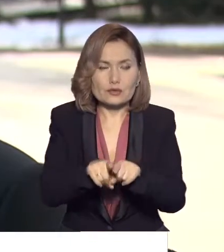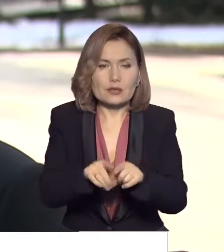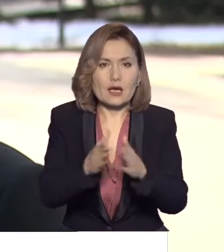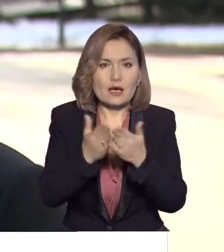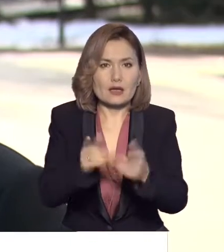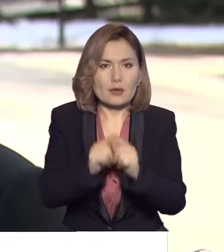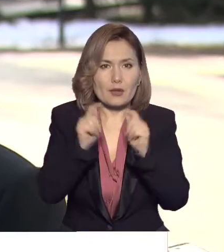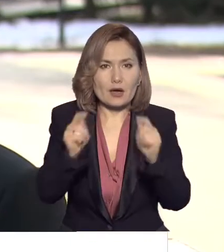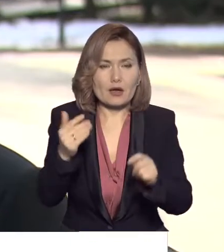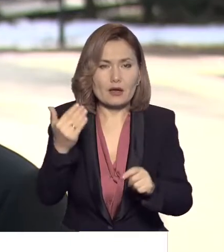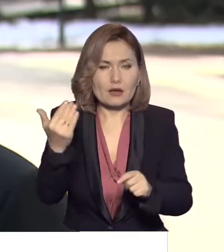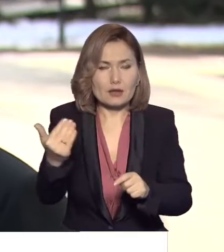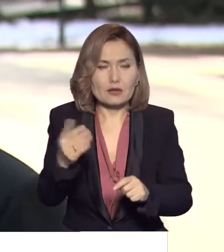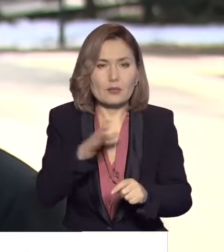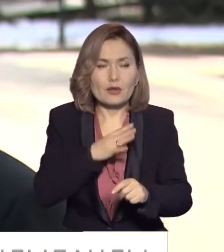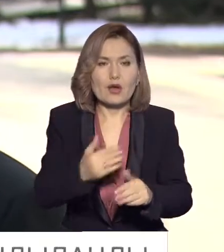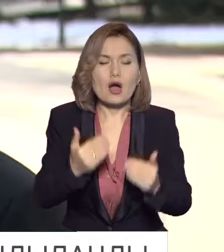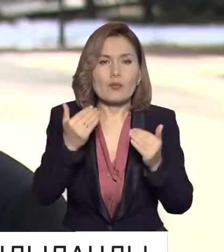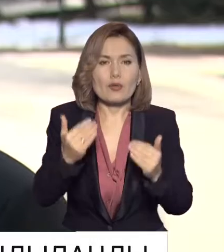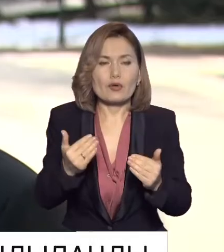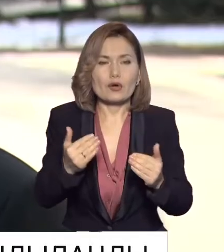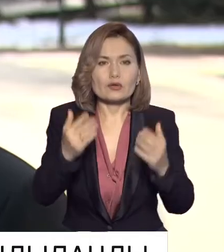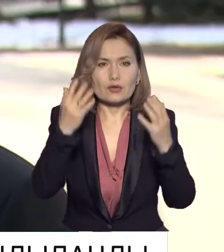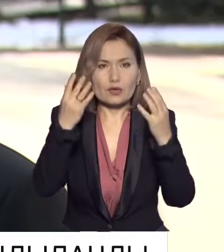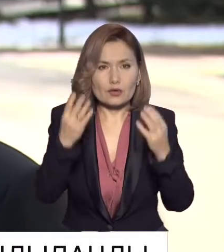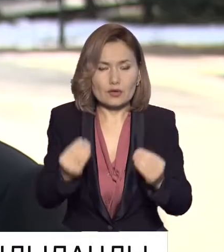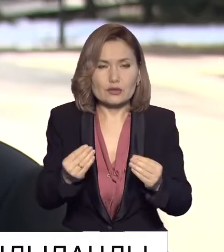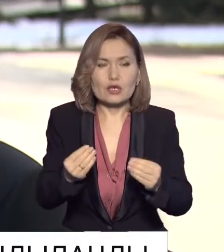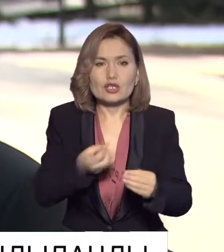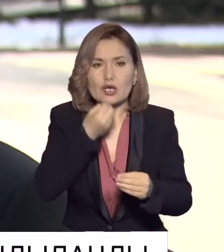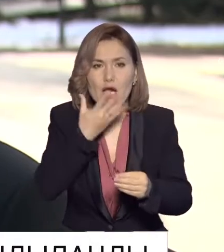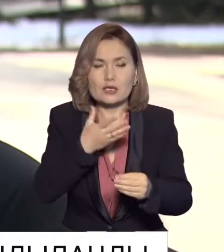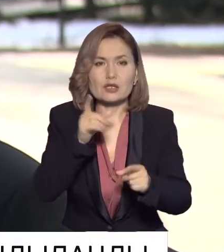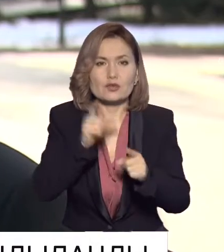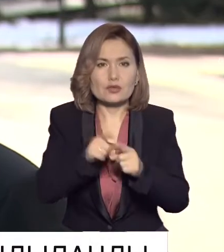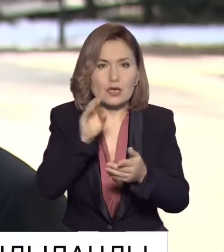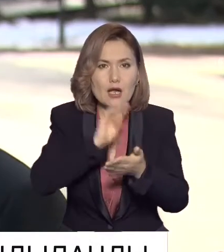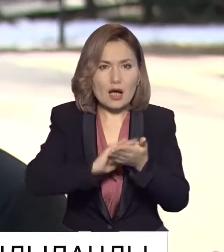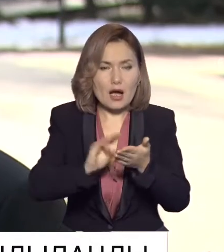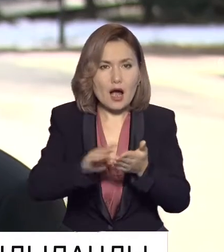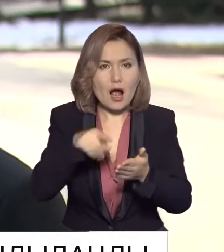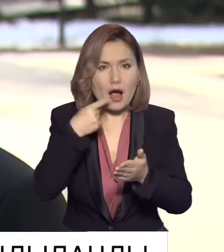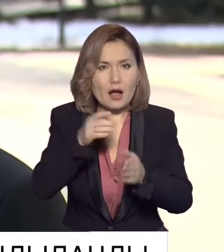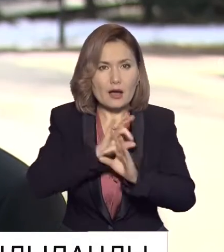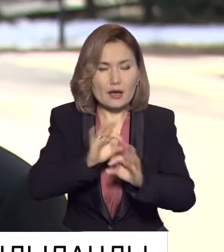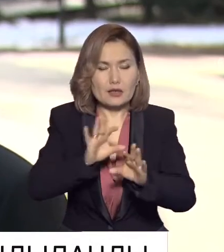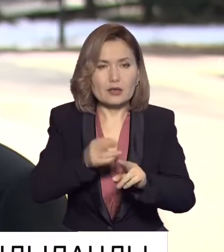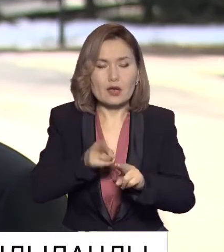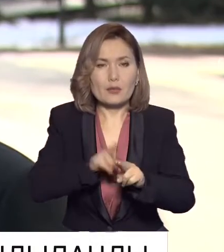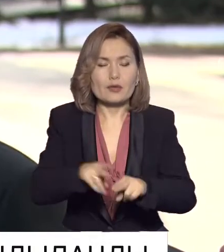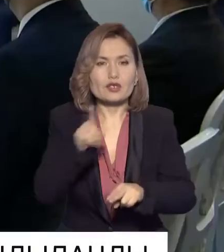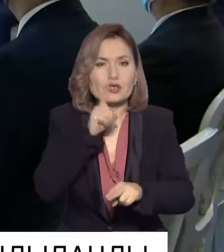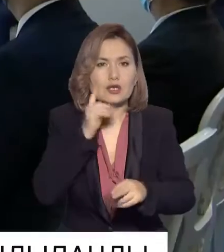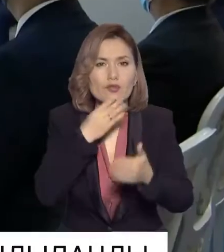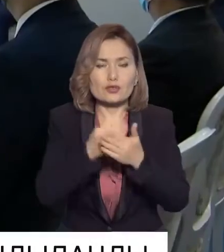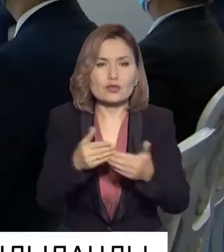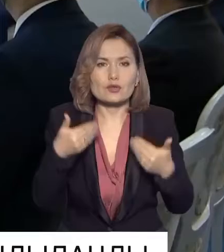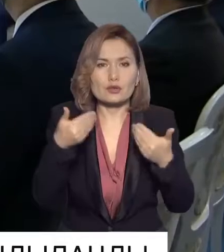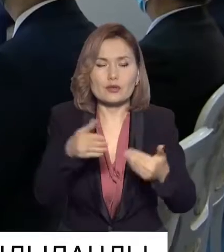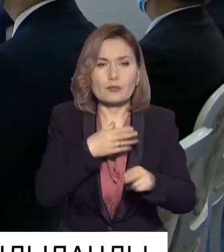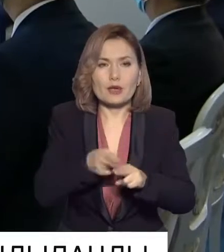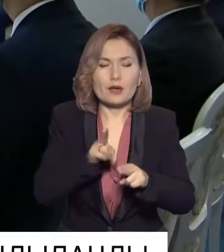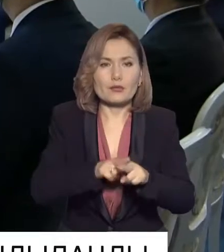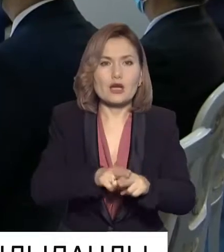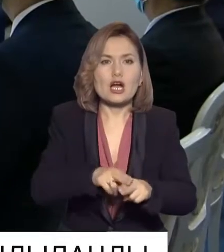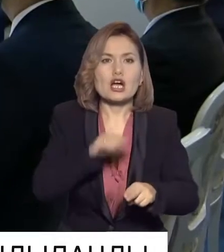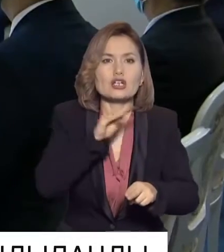бүгінгі күні керемет өсиет сөздер айтылды. Жастардың өздерінің ұсыныстары болды. Жиын барысында